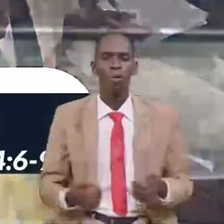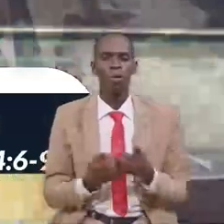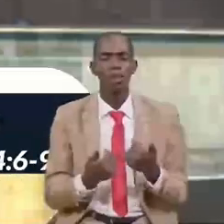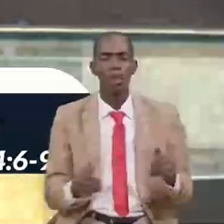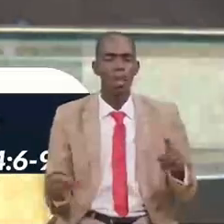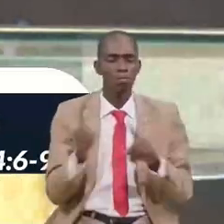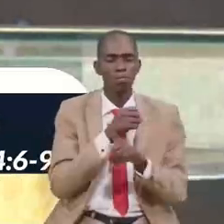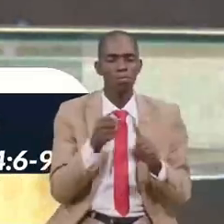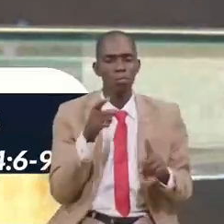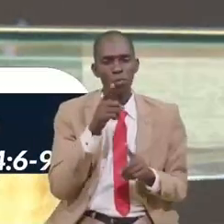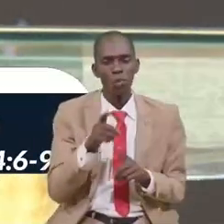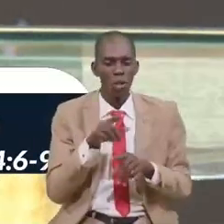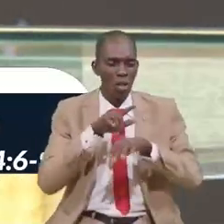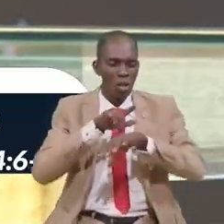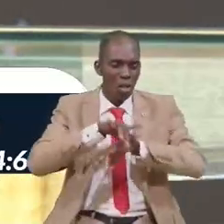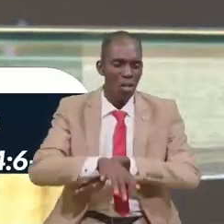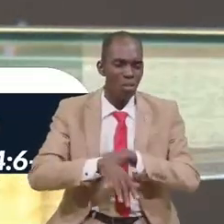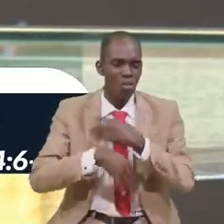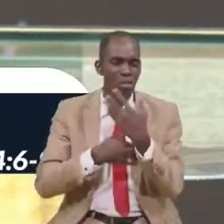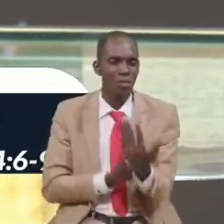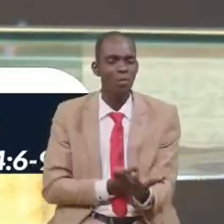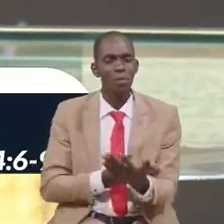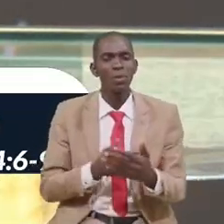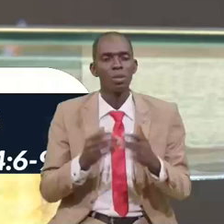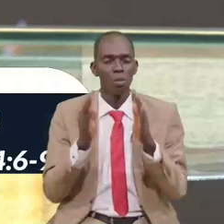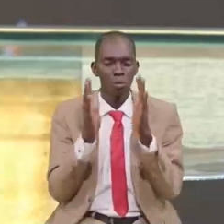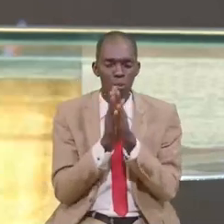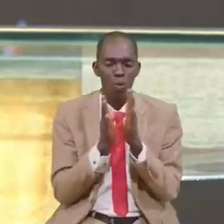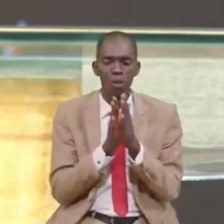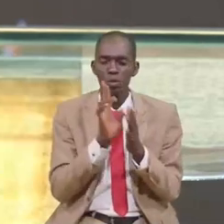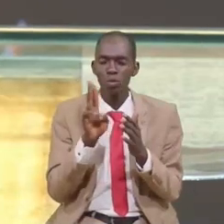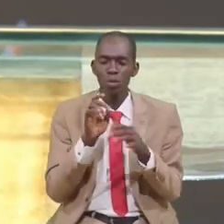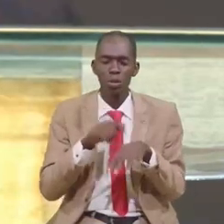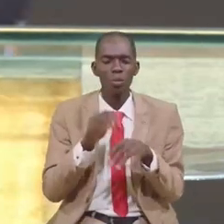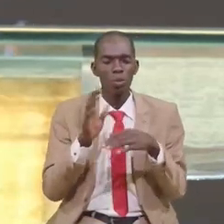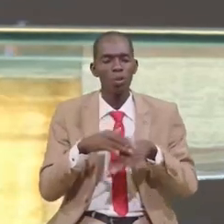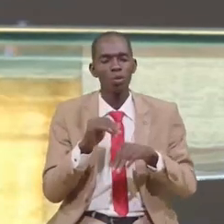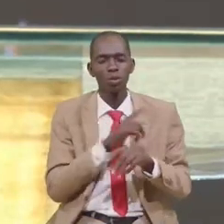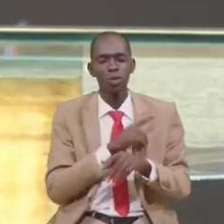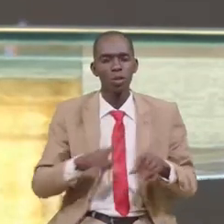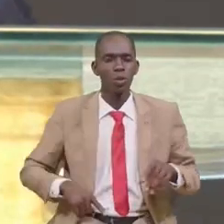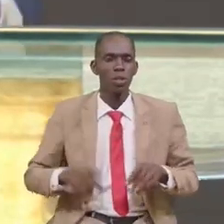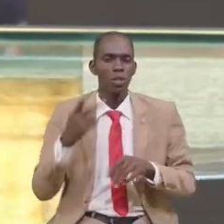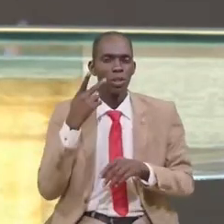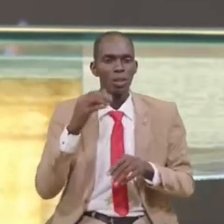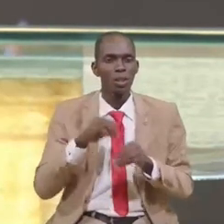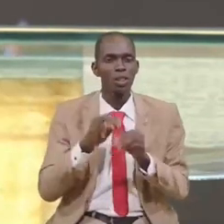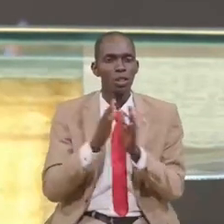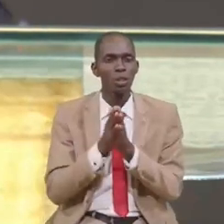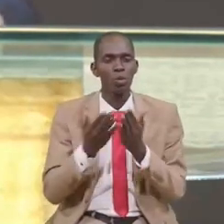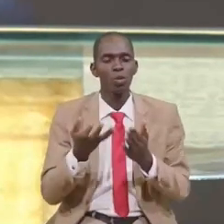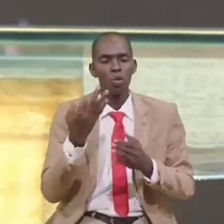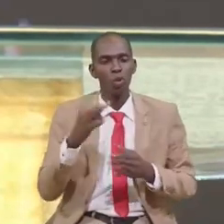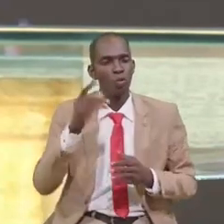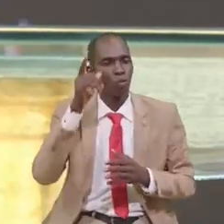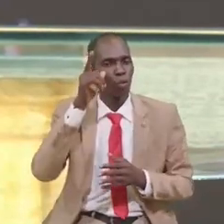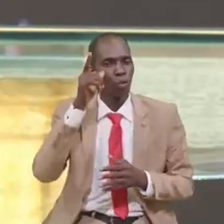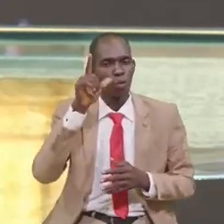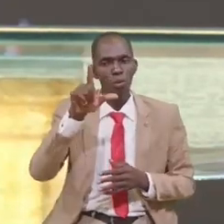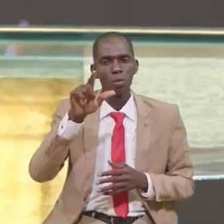vous abordent, d'être très tôt le matin, passer le temps avec le Seigneur et prier le Seigneur.